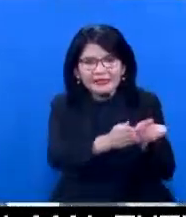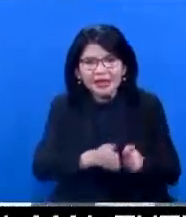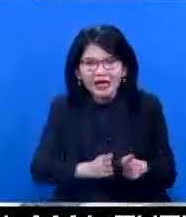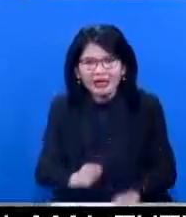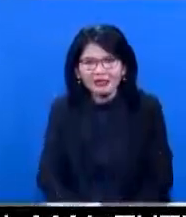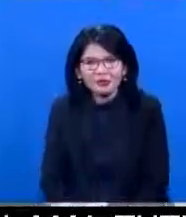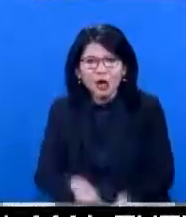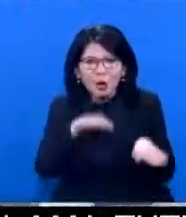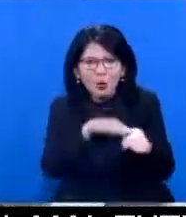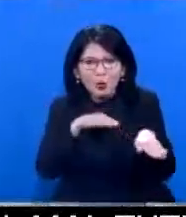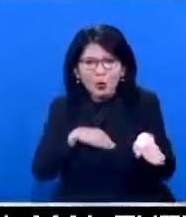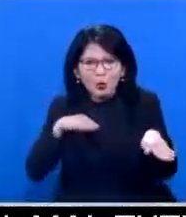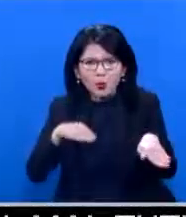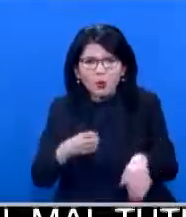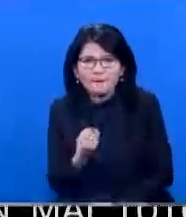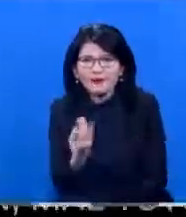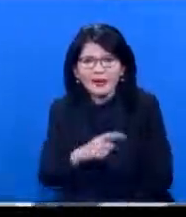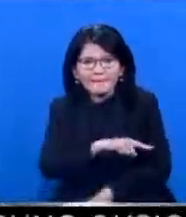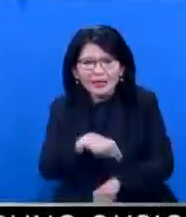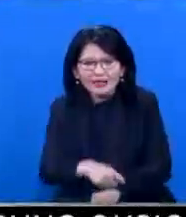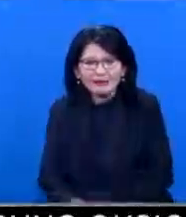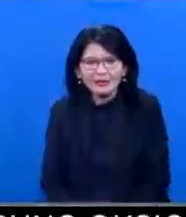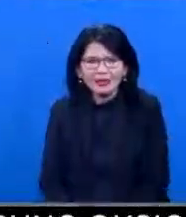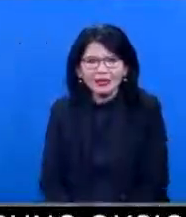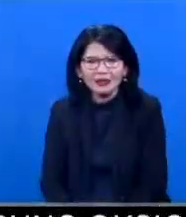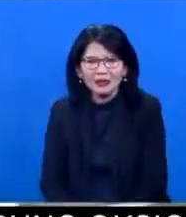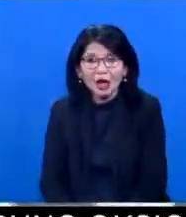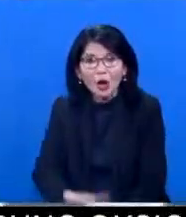juga sempat macet hingga beberapa jam. Kericuhan mereda setelah